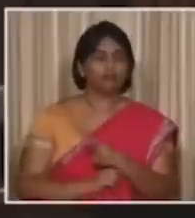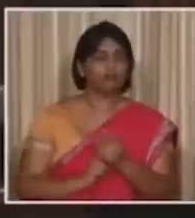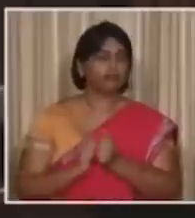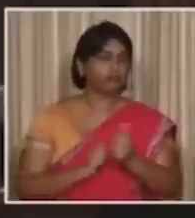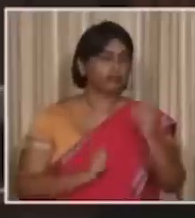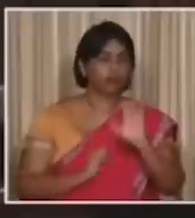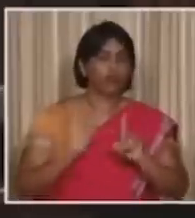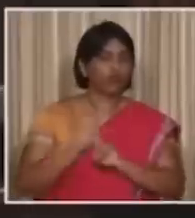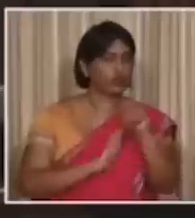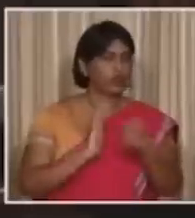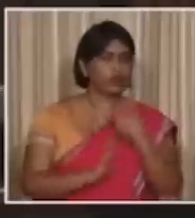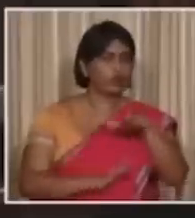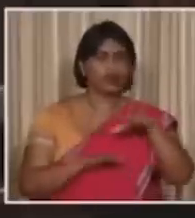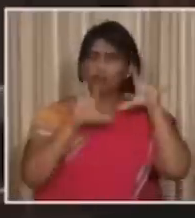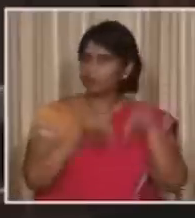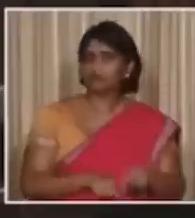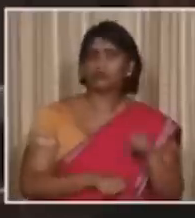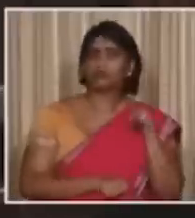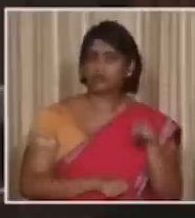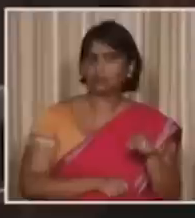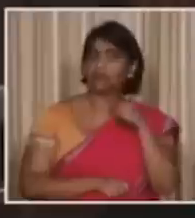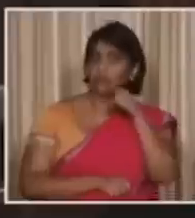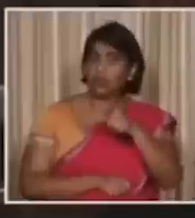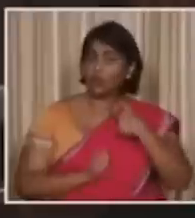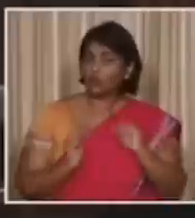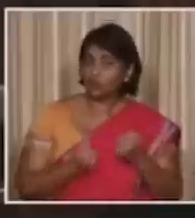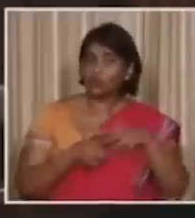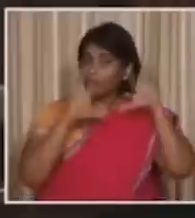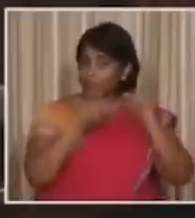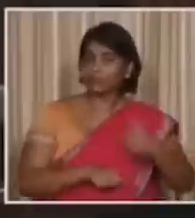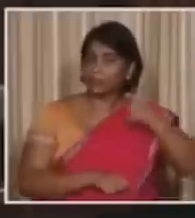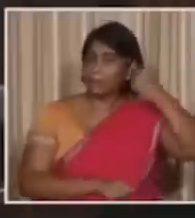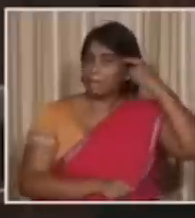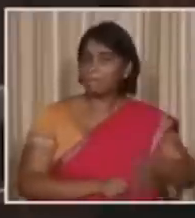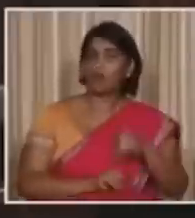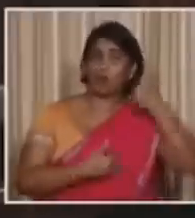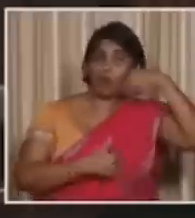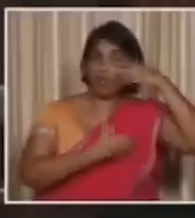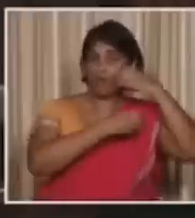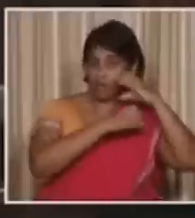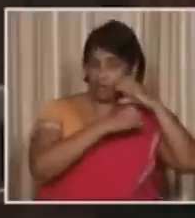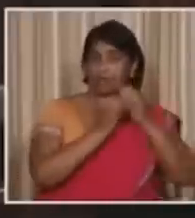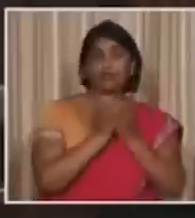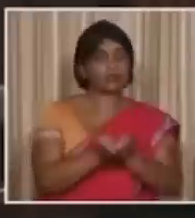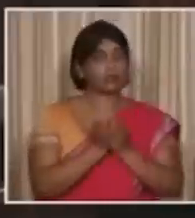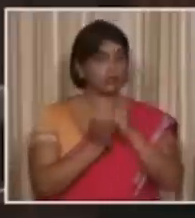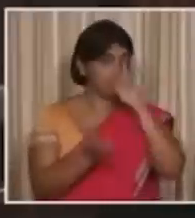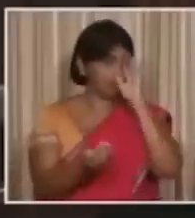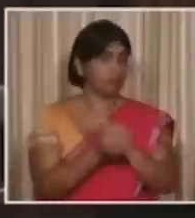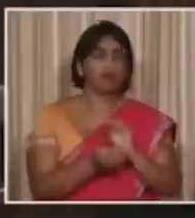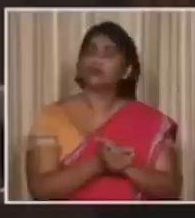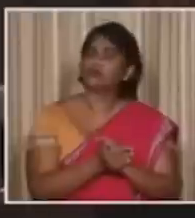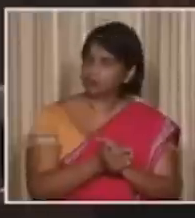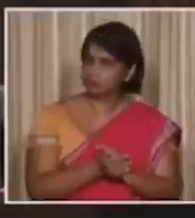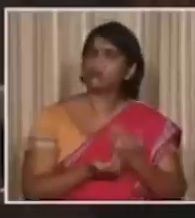பிரச்சனை. தொல்பொருள் சேலனி என்றது தொல்பொருளை பாதுகாக்க நாங்களும் உறுதியாக இருக்கிறோம். ஏன் வேர்ல்ட் ஹெரிடேஜ் ஆர்கனைசேஷனை கூப்பிடுங்கள், உலகத்திலே தொல்பொருள்